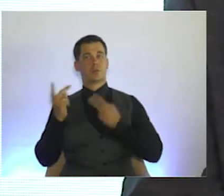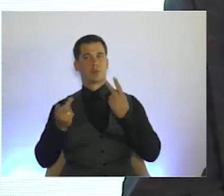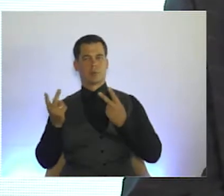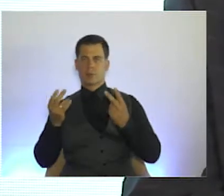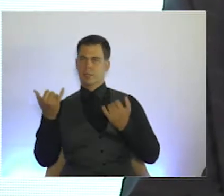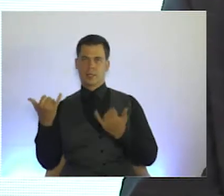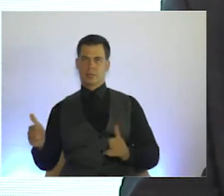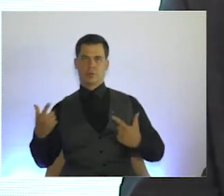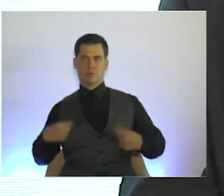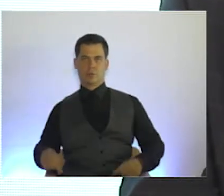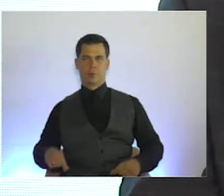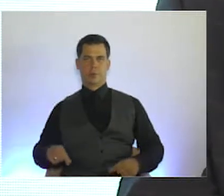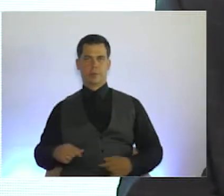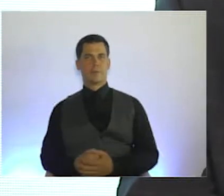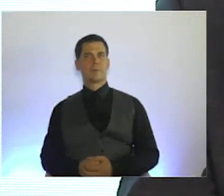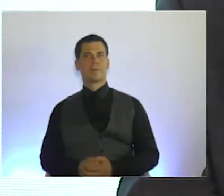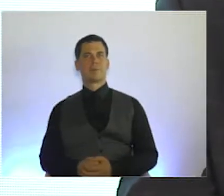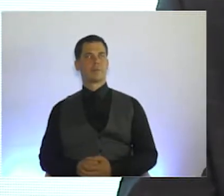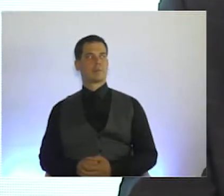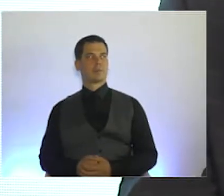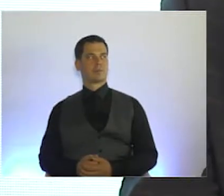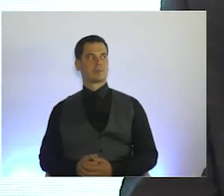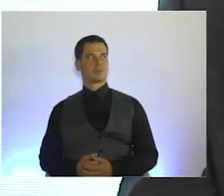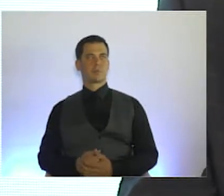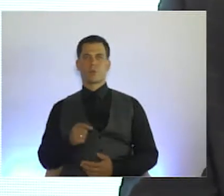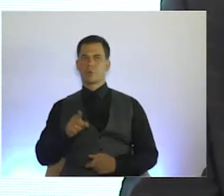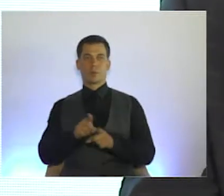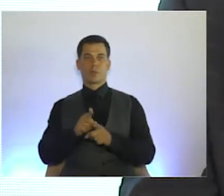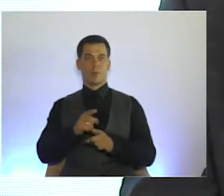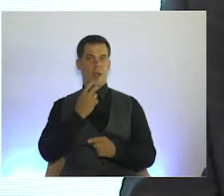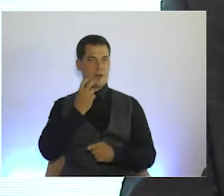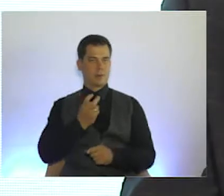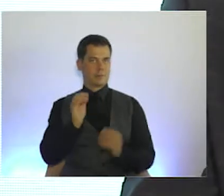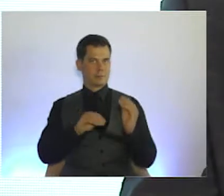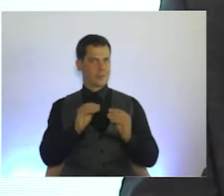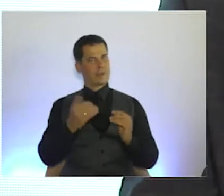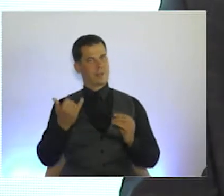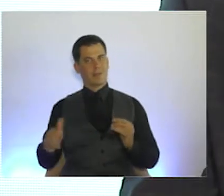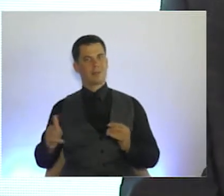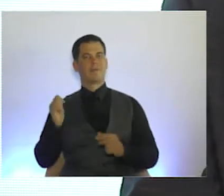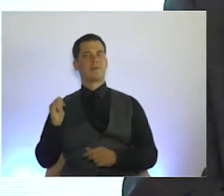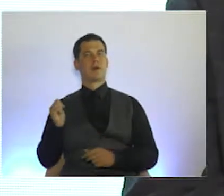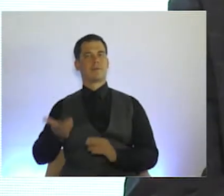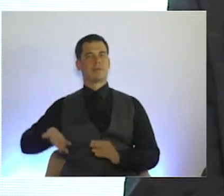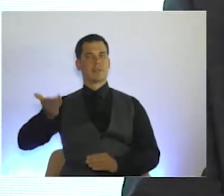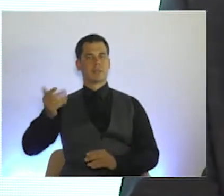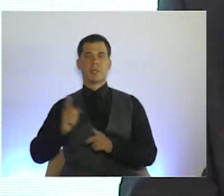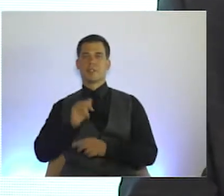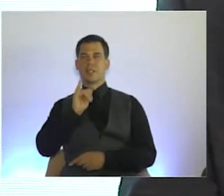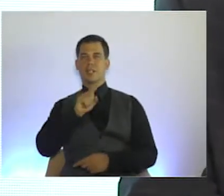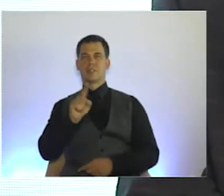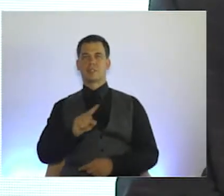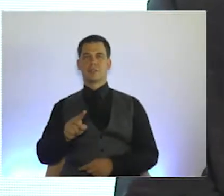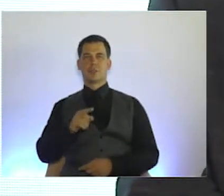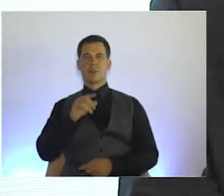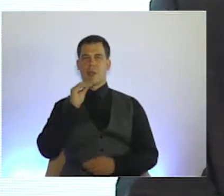całkowicie innych specjalistów. To nie jest ten sam elektryk. Dokładnie, to nie jest ten sam elektryk. Zresztą inżynier elektryk w latach